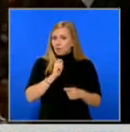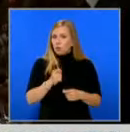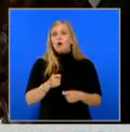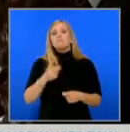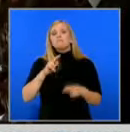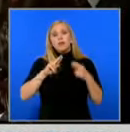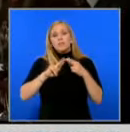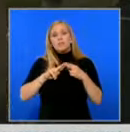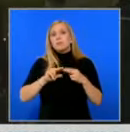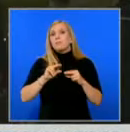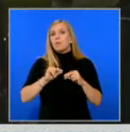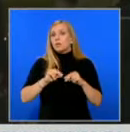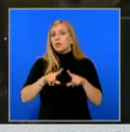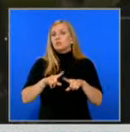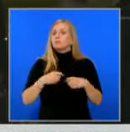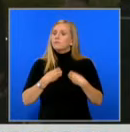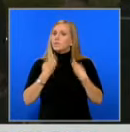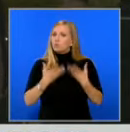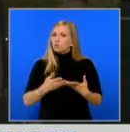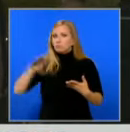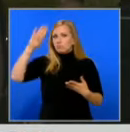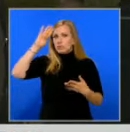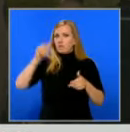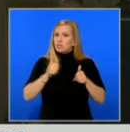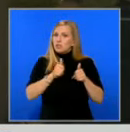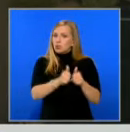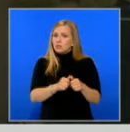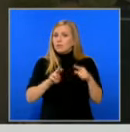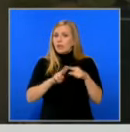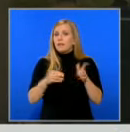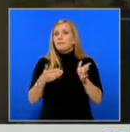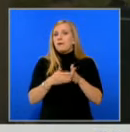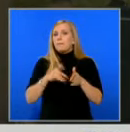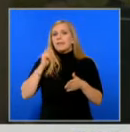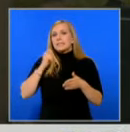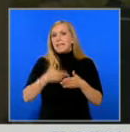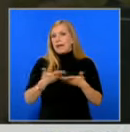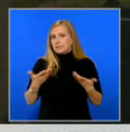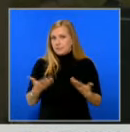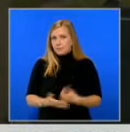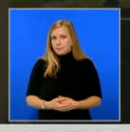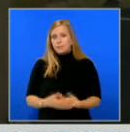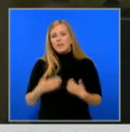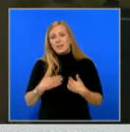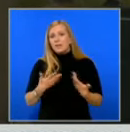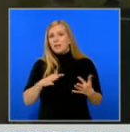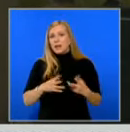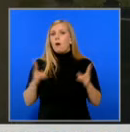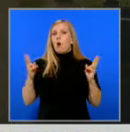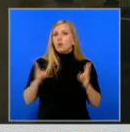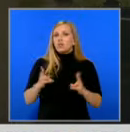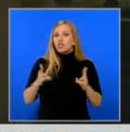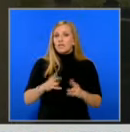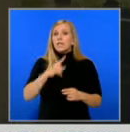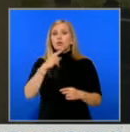че има възможност за военно сътрудничество с пхенян въпреки санкциите има известни ограничения русия съблюдава